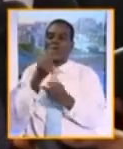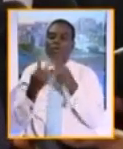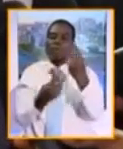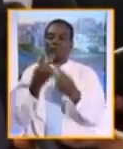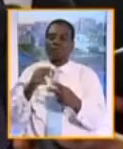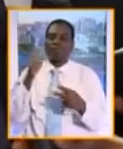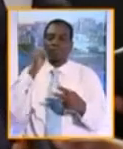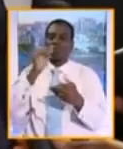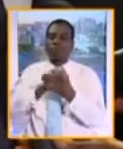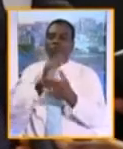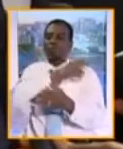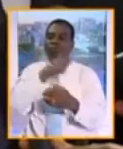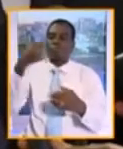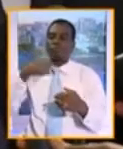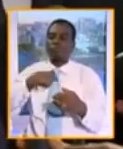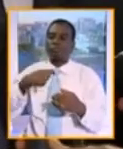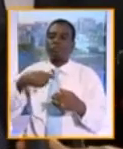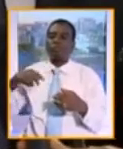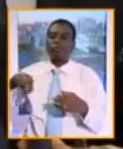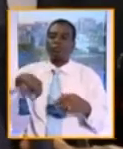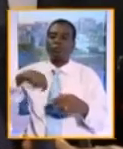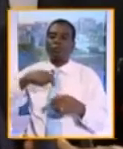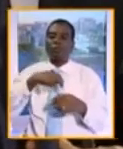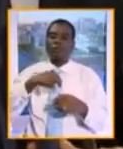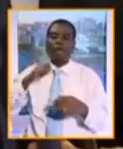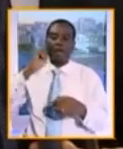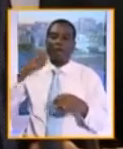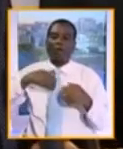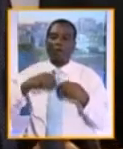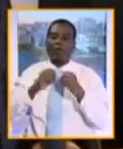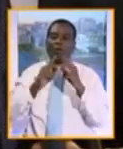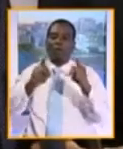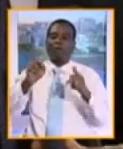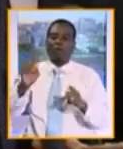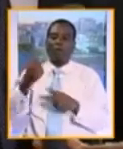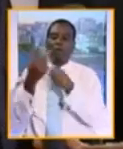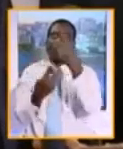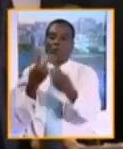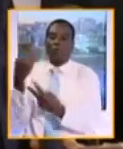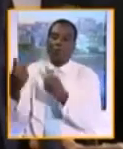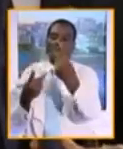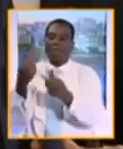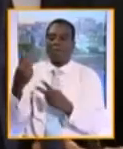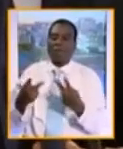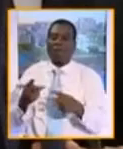Donc Madame Ouattara est également là et elle aura l'occasion de visiter